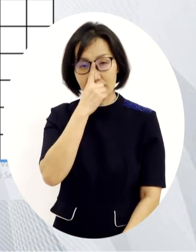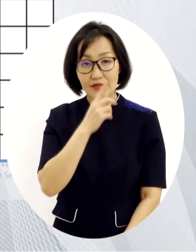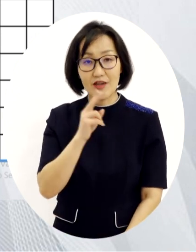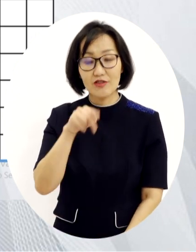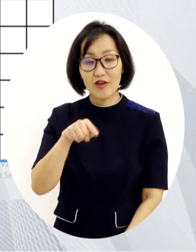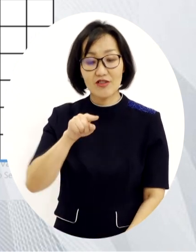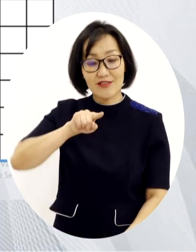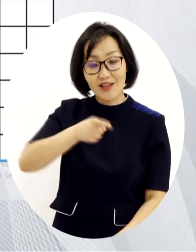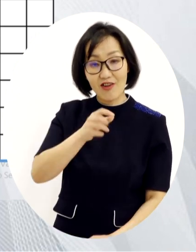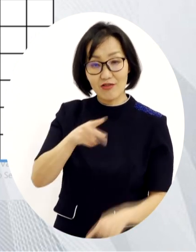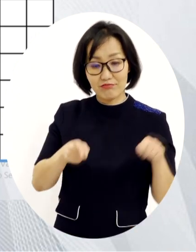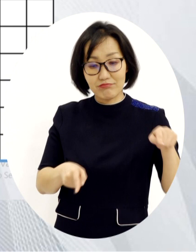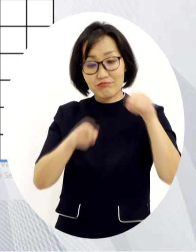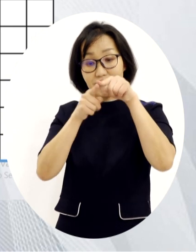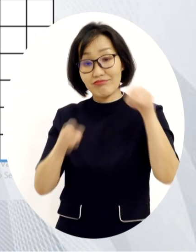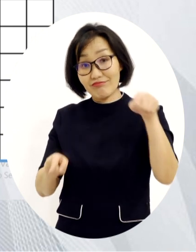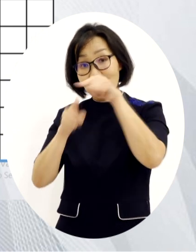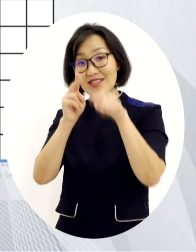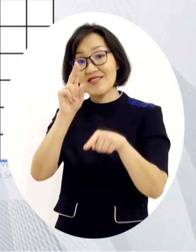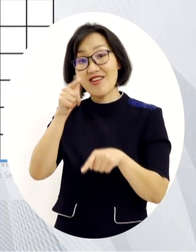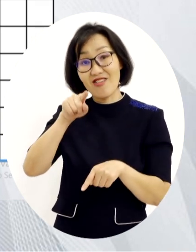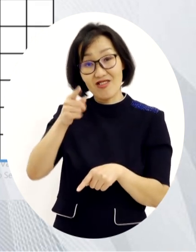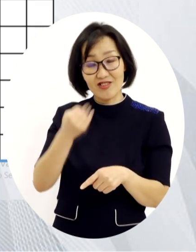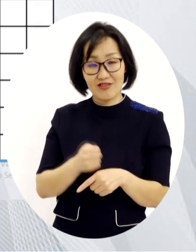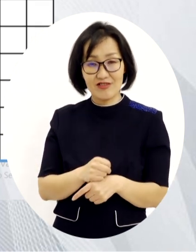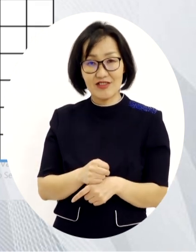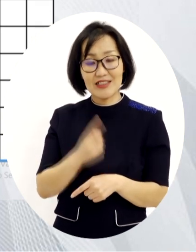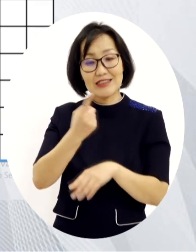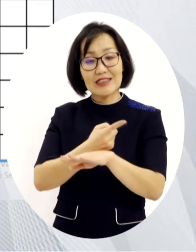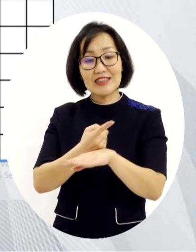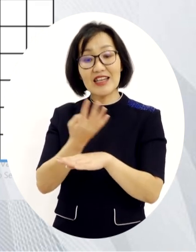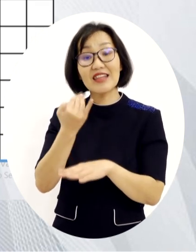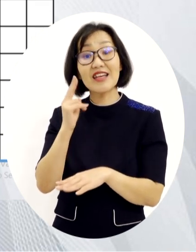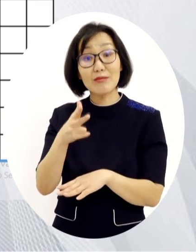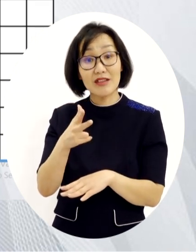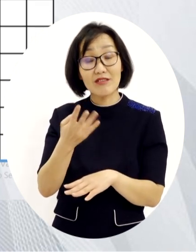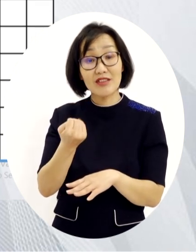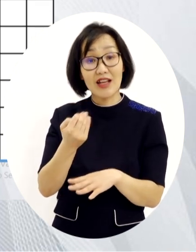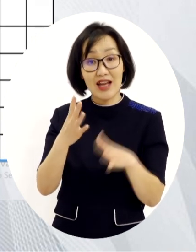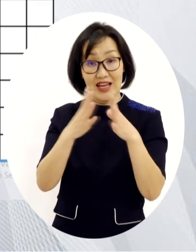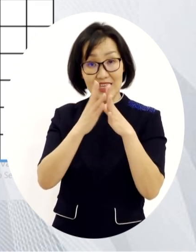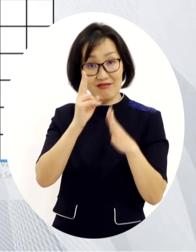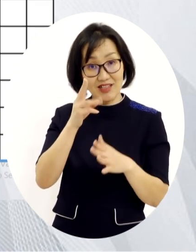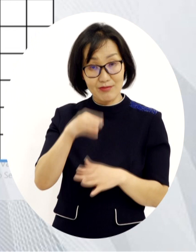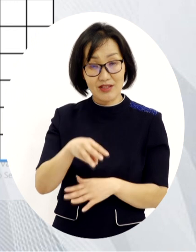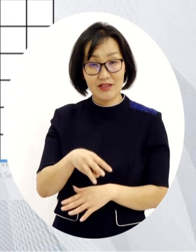Одоо цэгээ олно, тийм ээ? 1 цагт хэдэн км явна гэсэн дугуйчин? 1 цагт